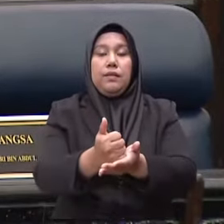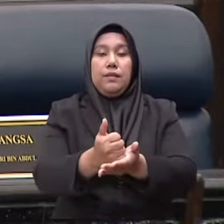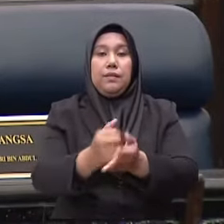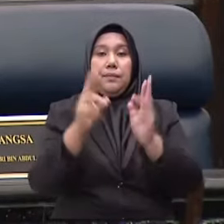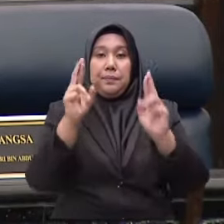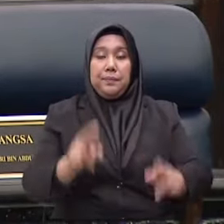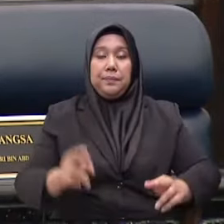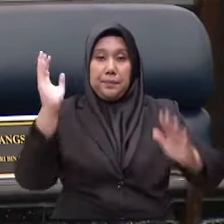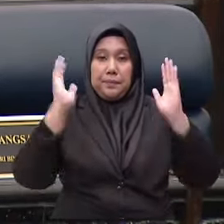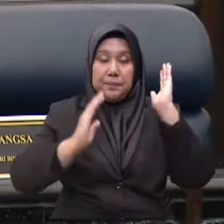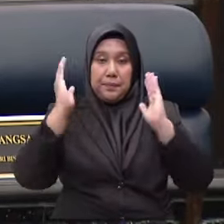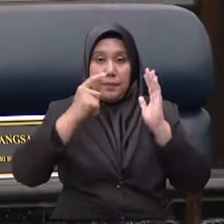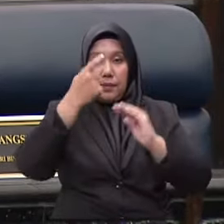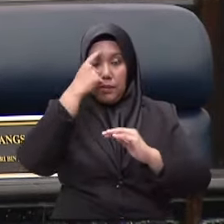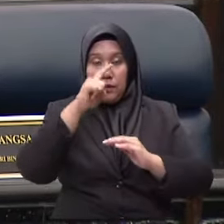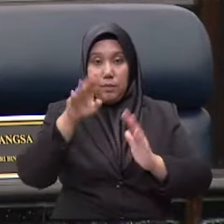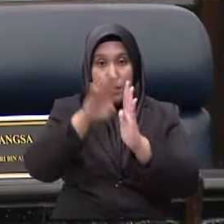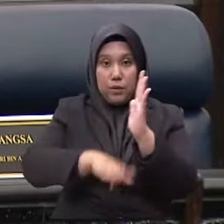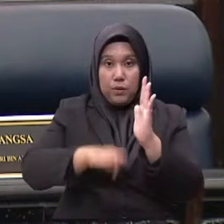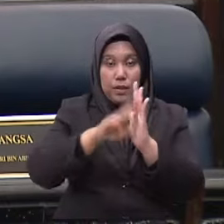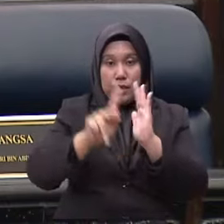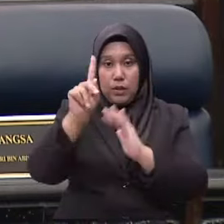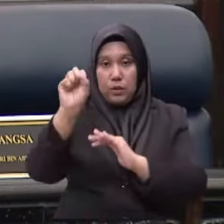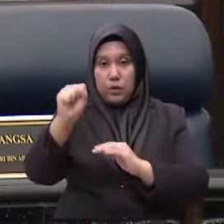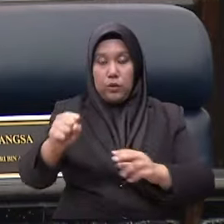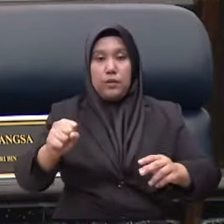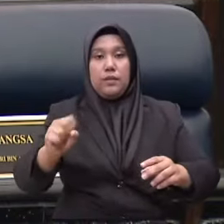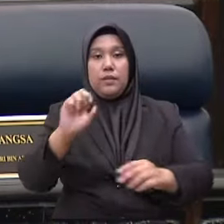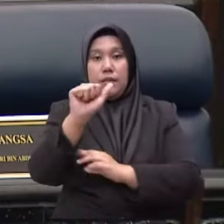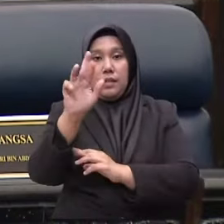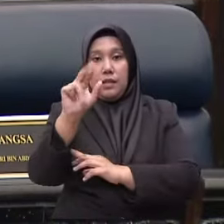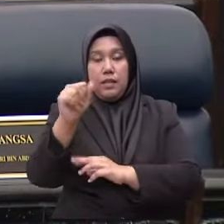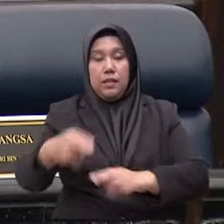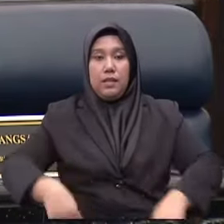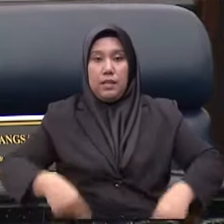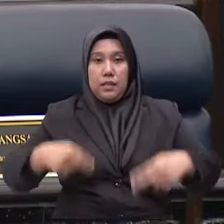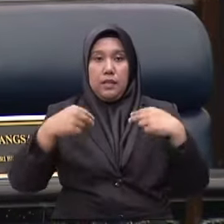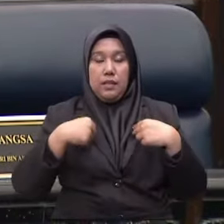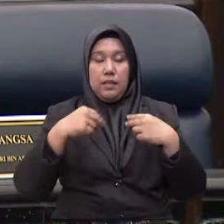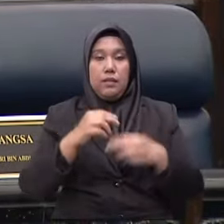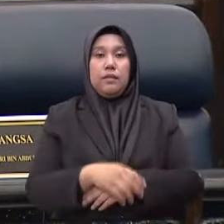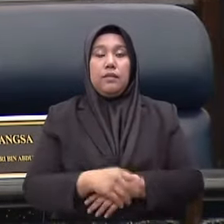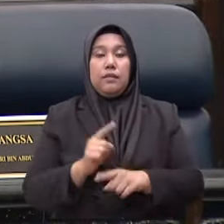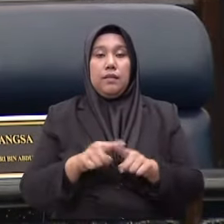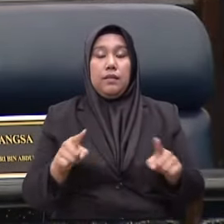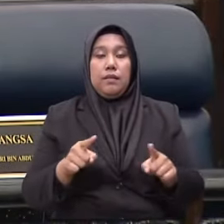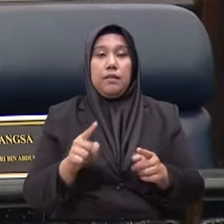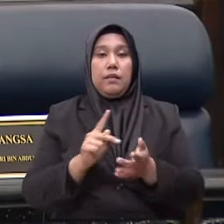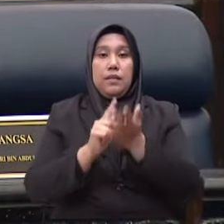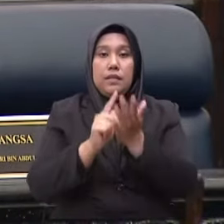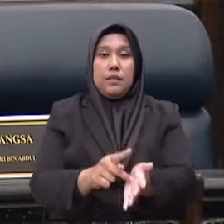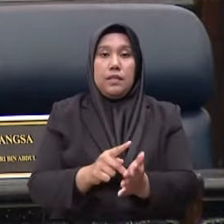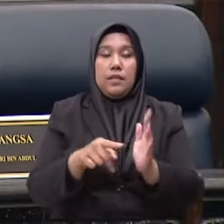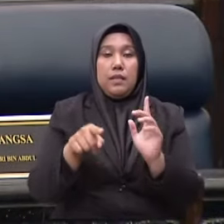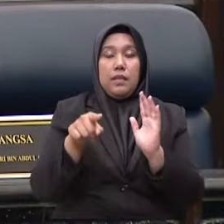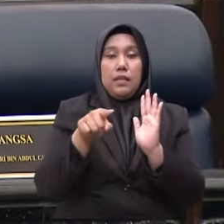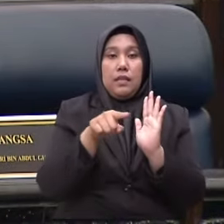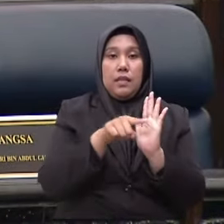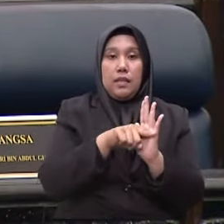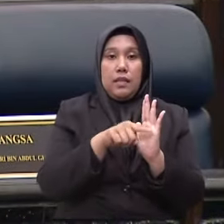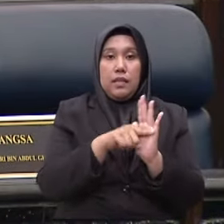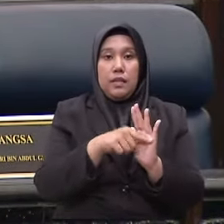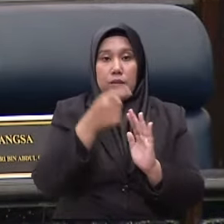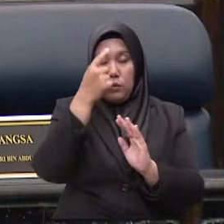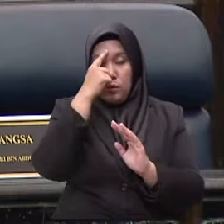mereka subsidi ini juga memberi kesan negatif seperti mendedahkan kepada ketirisan dalam bentuk penyeludupan